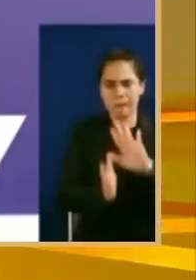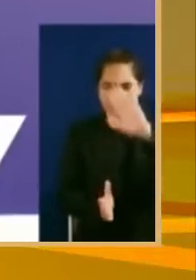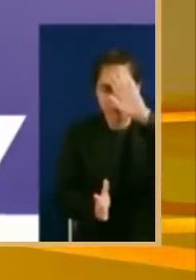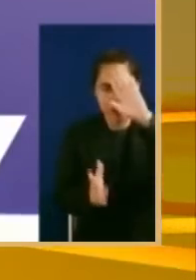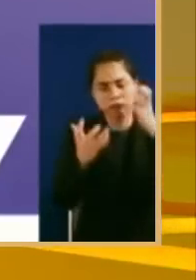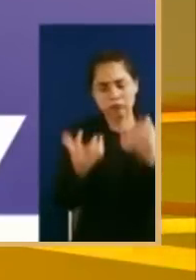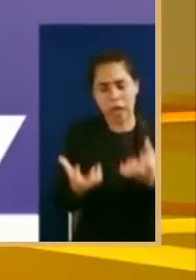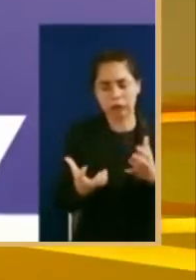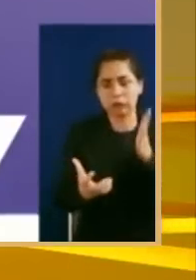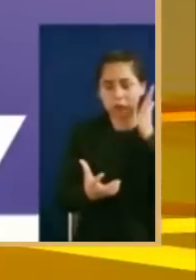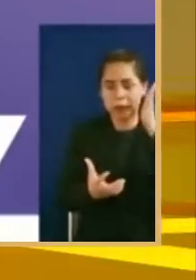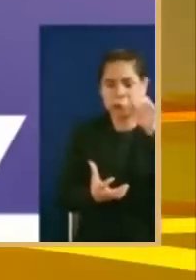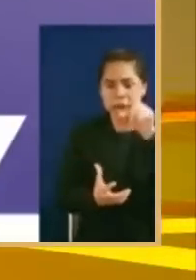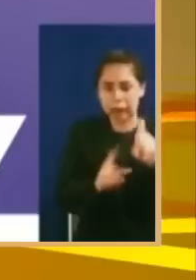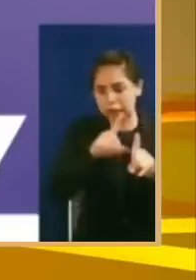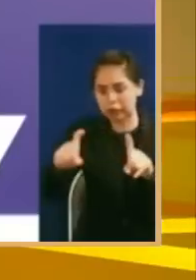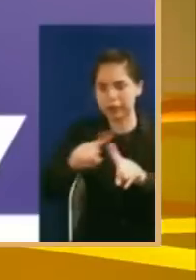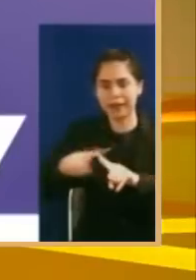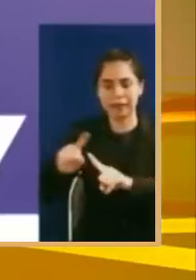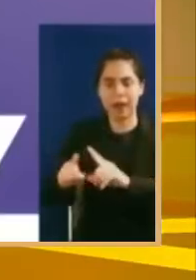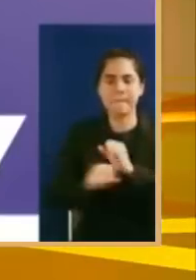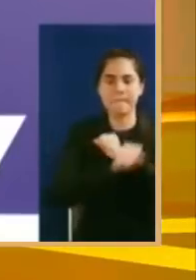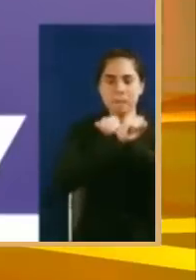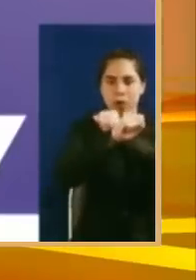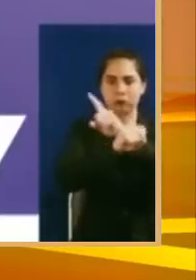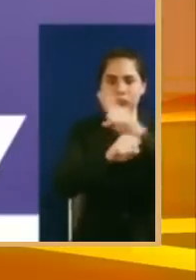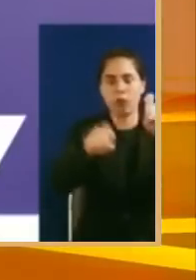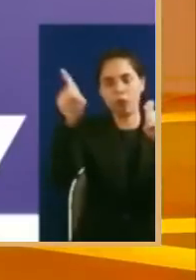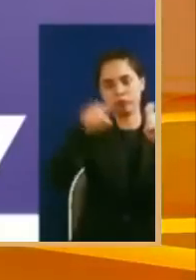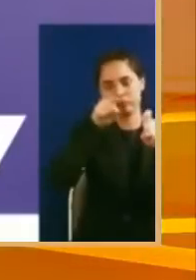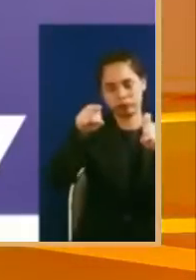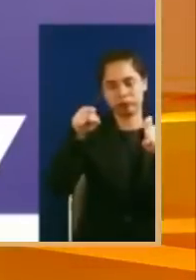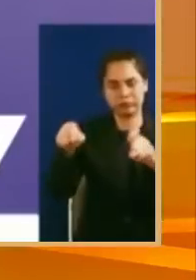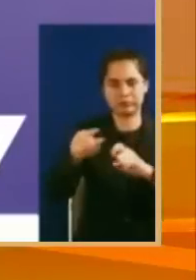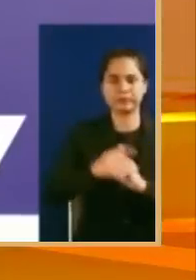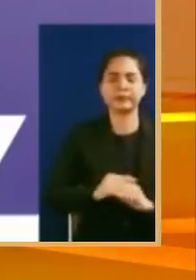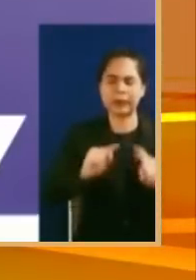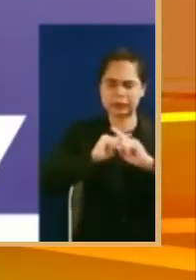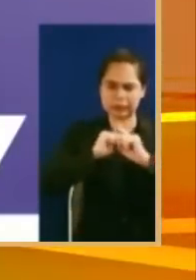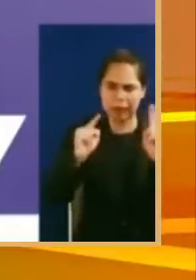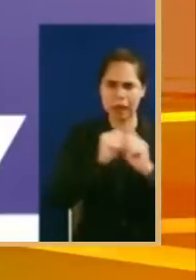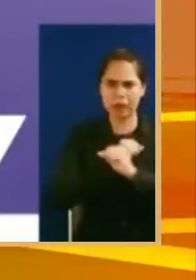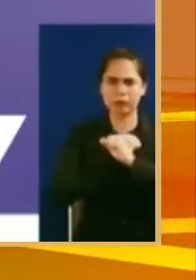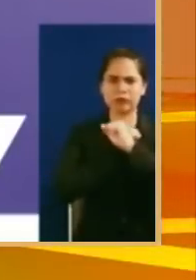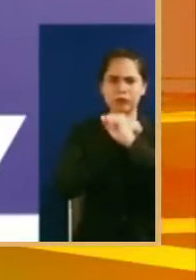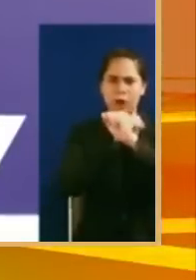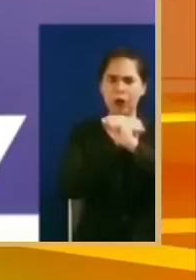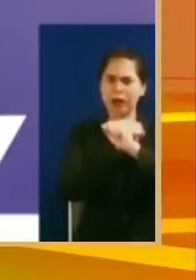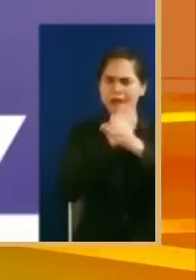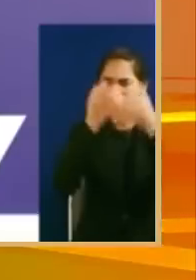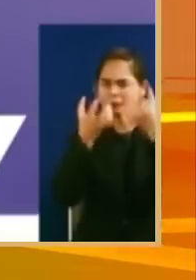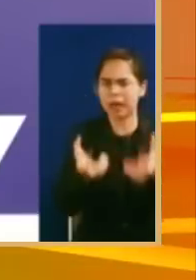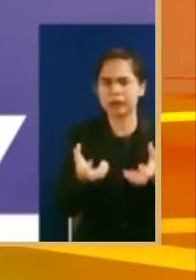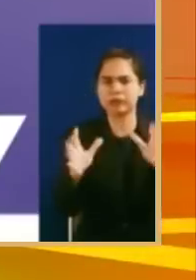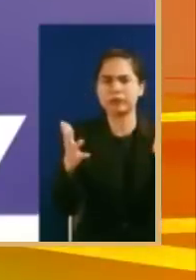ฉีดวัคซีนโดยเฉพาะเด็กที่มีโรคประจำตัวเสี่ยงต่อการเกิดโรครุนแรงซ้ำเข้ามาใช่ไหมและถึงแม้ว่าเด็ก